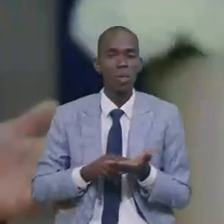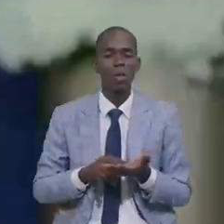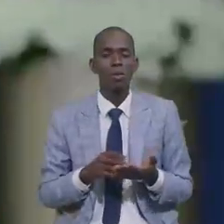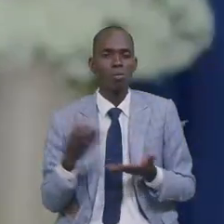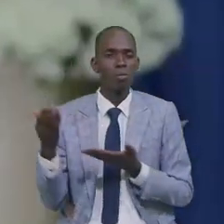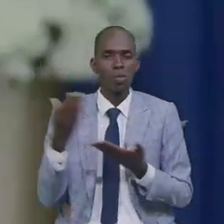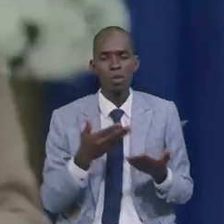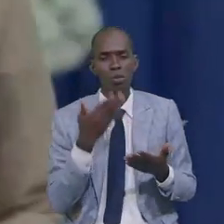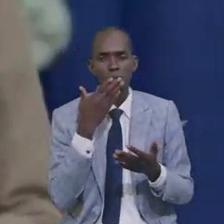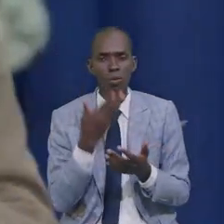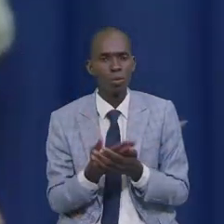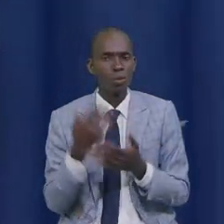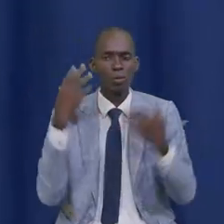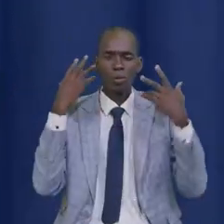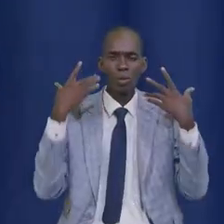et